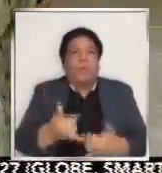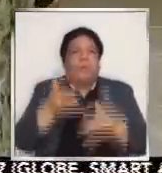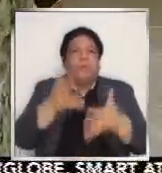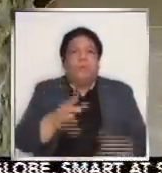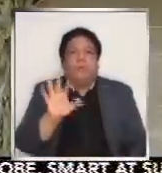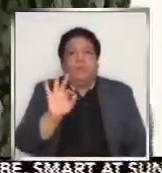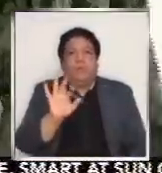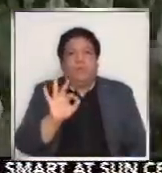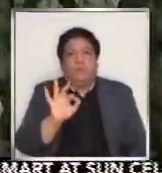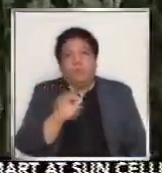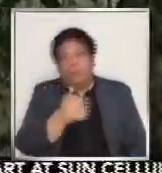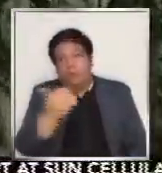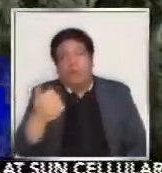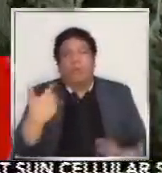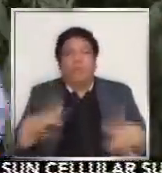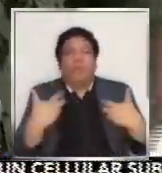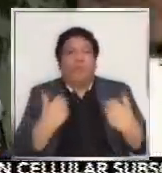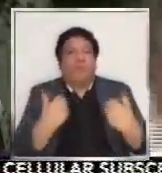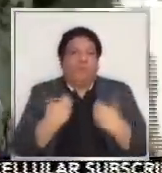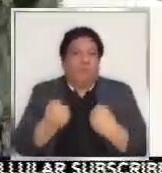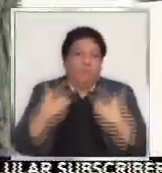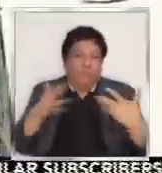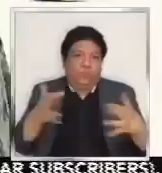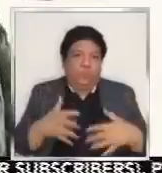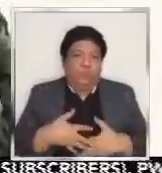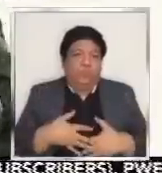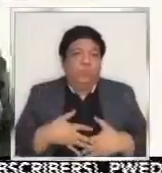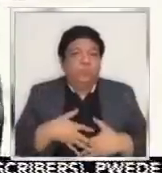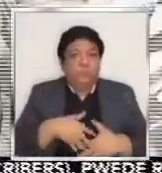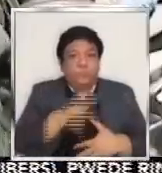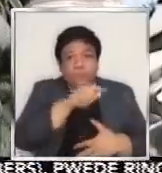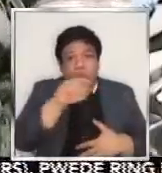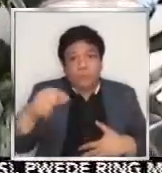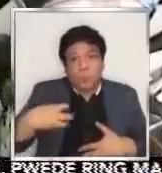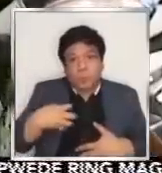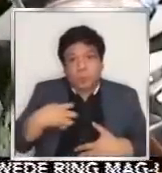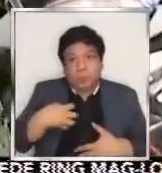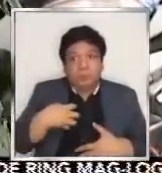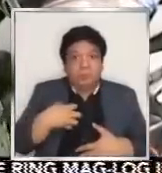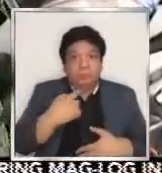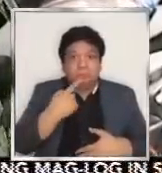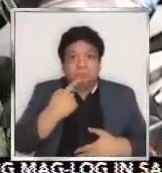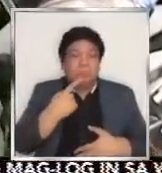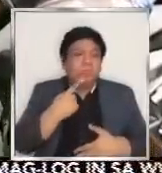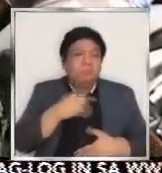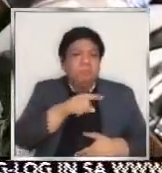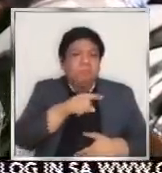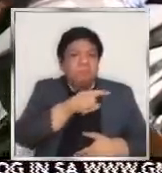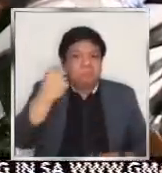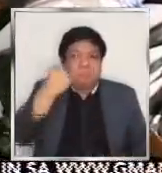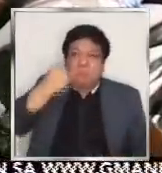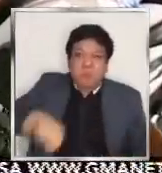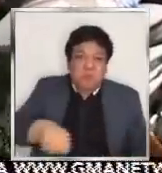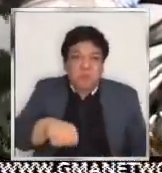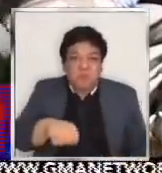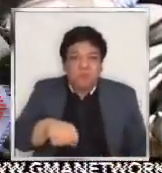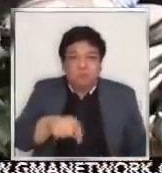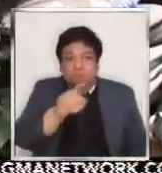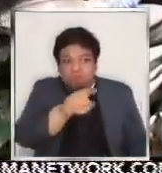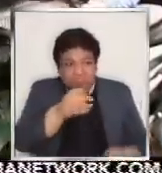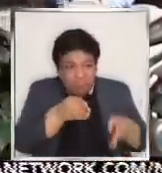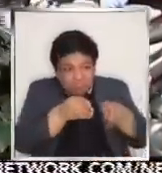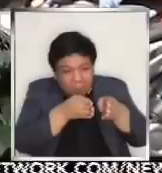iba. Babala ng pulisya sa sino mang lalabag sa lockdown. Yung pong iskinita, yung pong